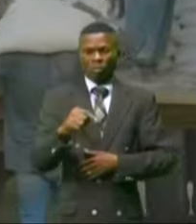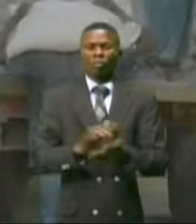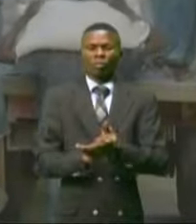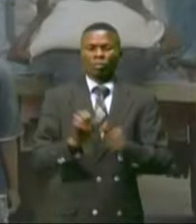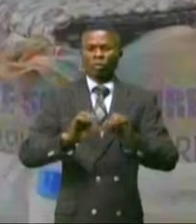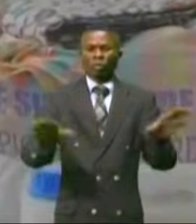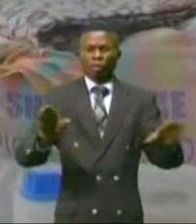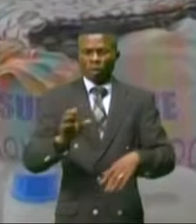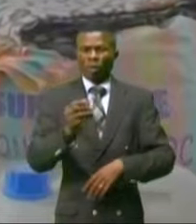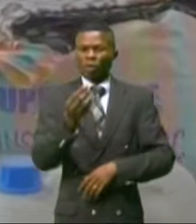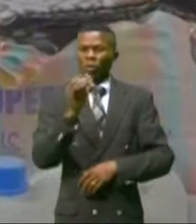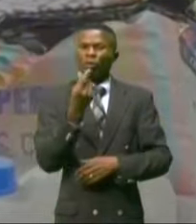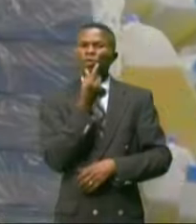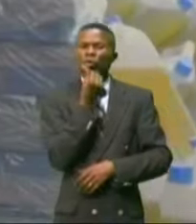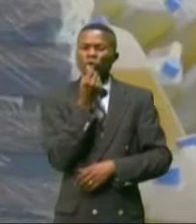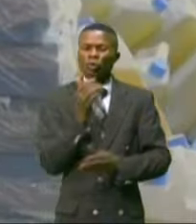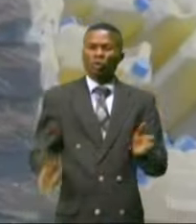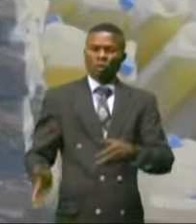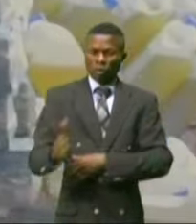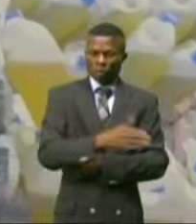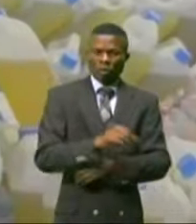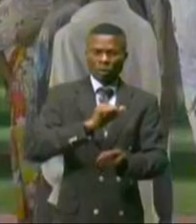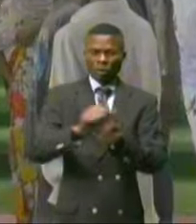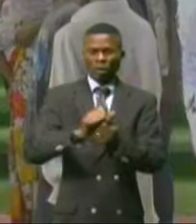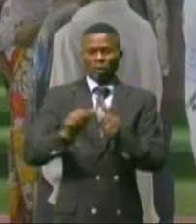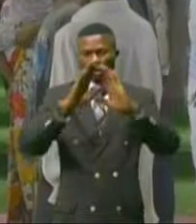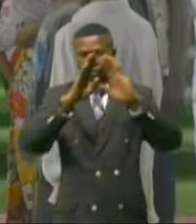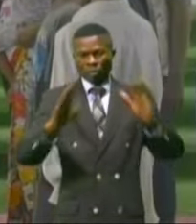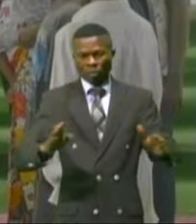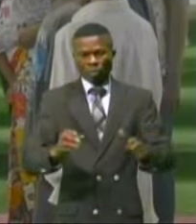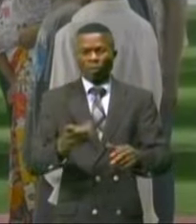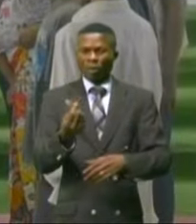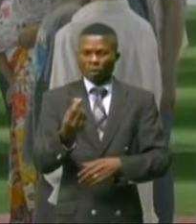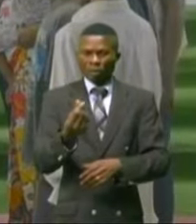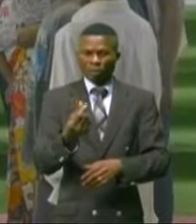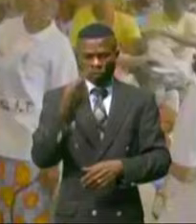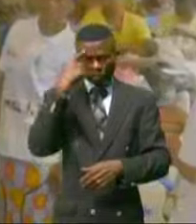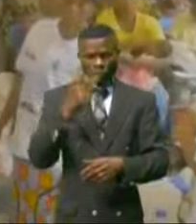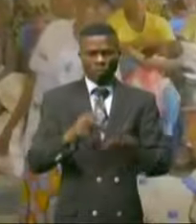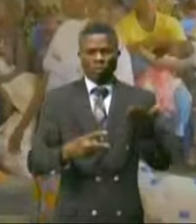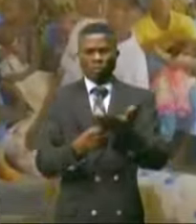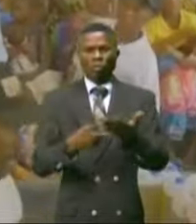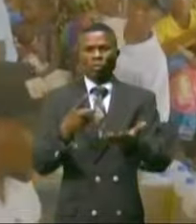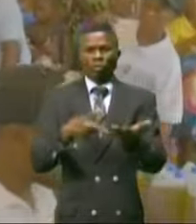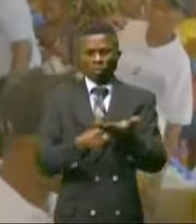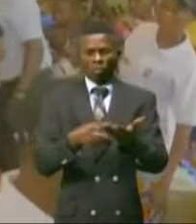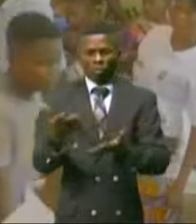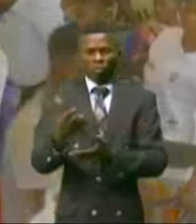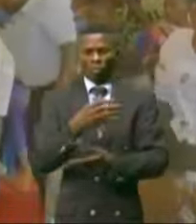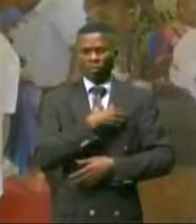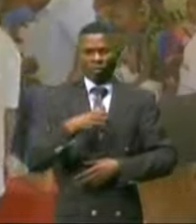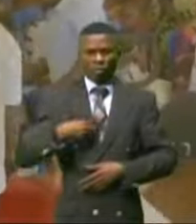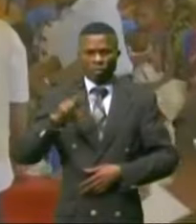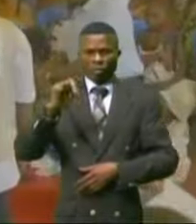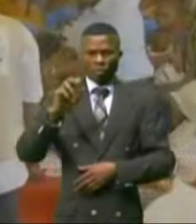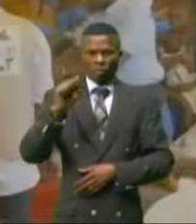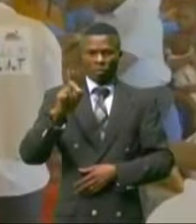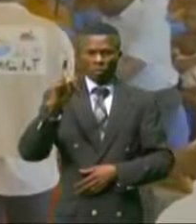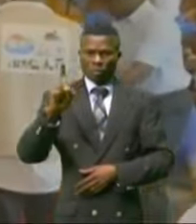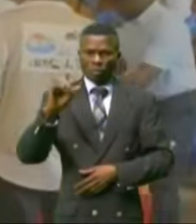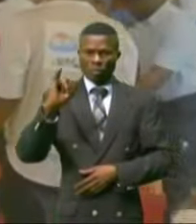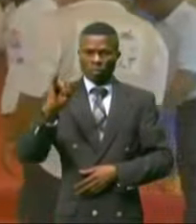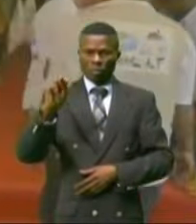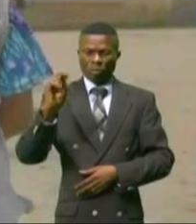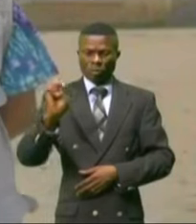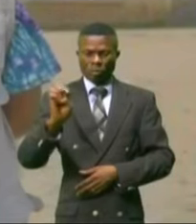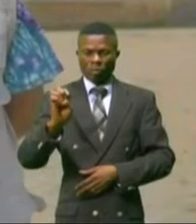du sel, des pagnes, des savons de ménage et une enveloppe pour les transports. Nadine Banzé, coordonnatrice de Women of